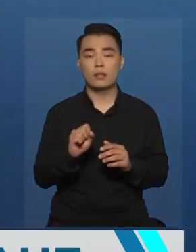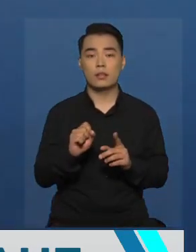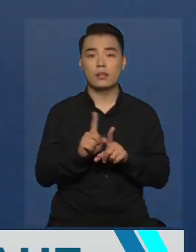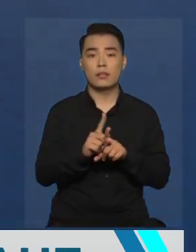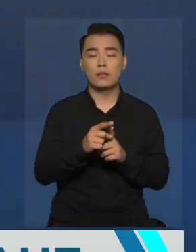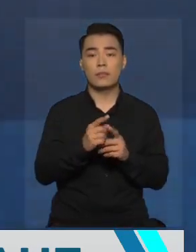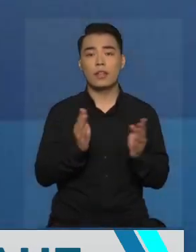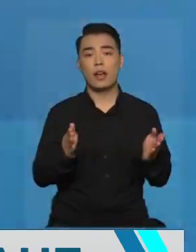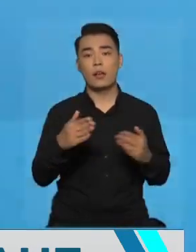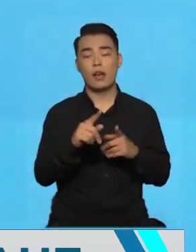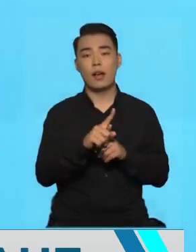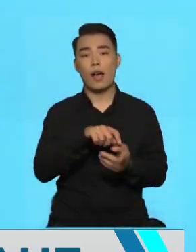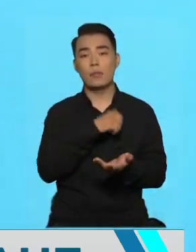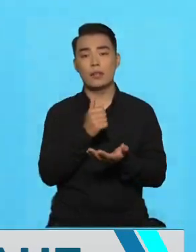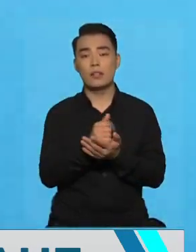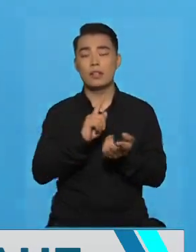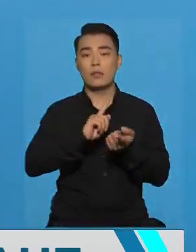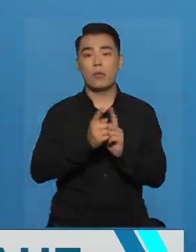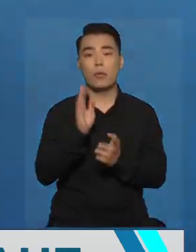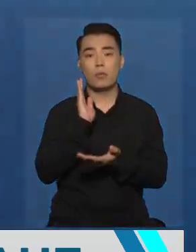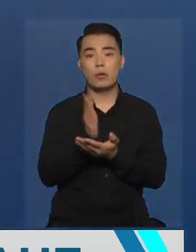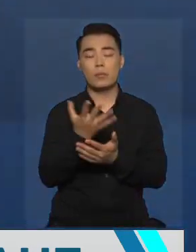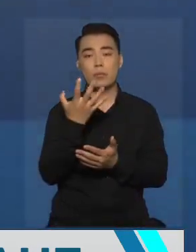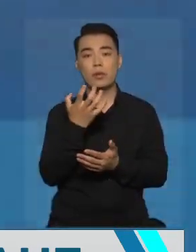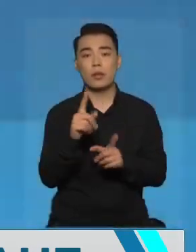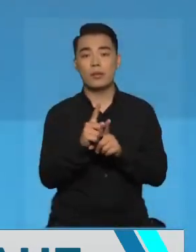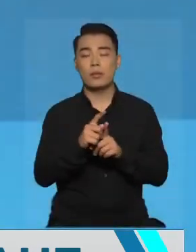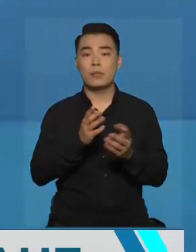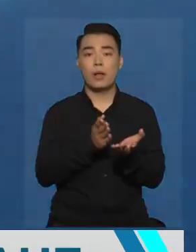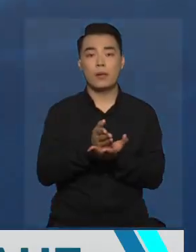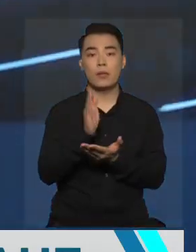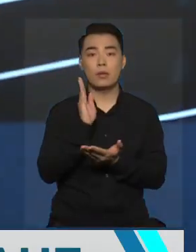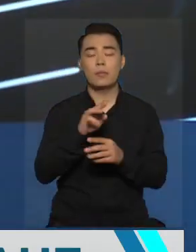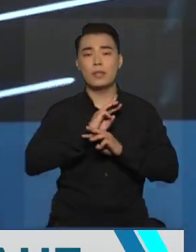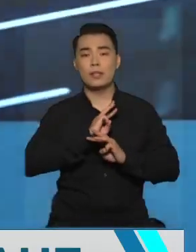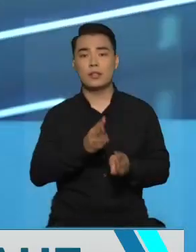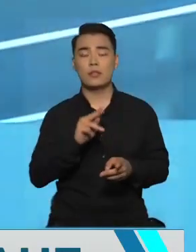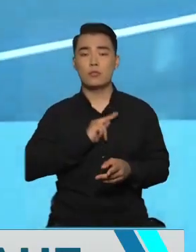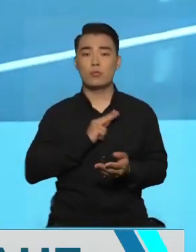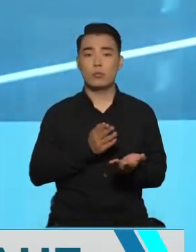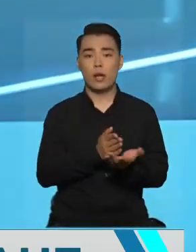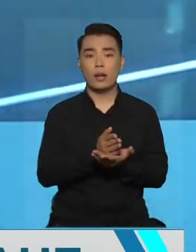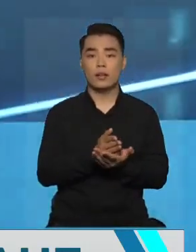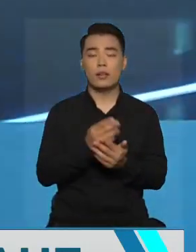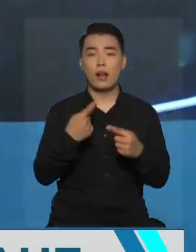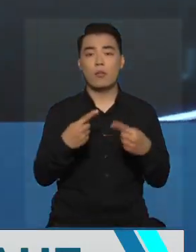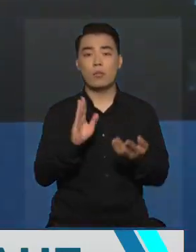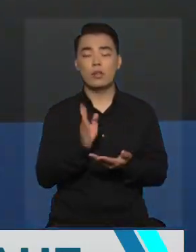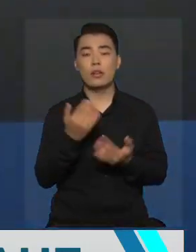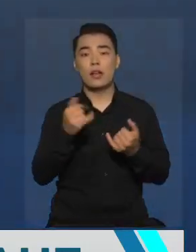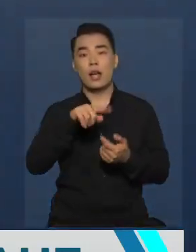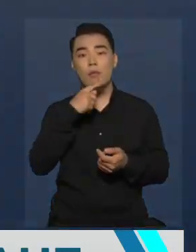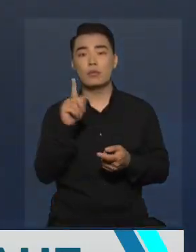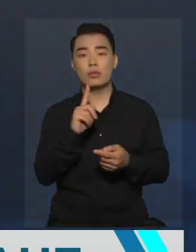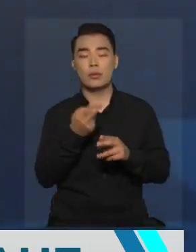недавно в рамках административной реформы было передано фактически 500 полномочий от правительства, министерства туда. Дальше вниз, и мы сегодня говорим о